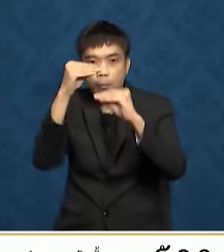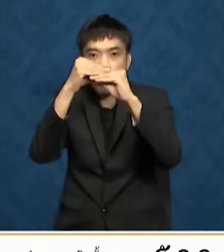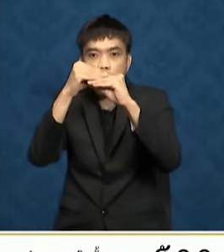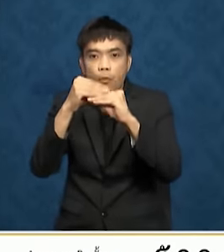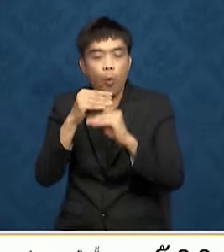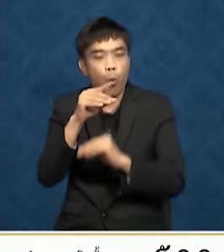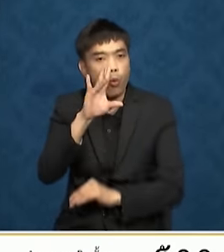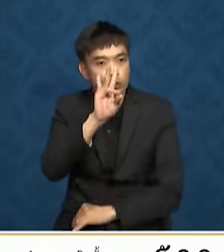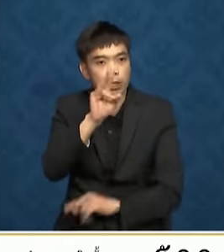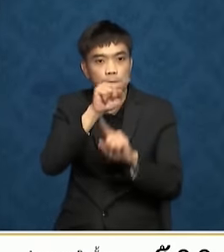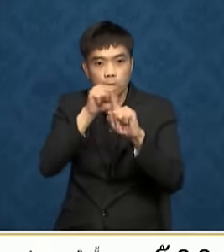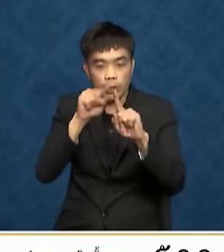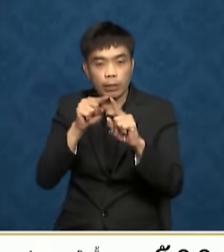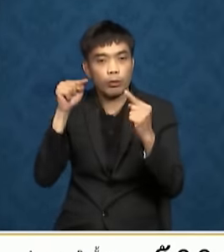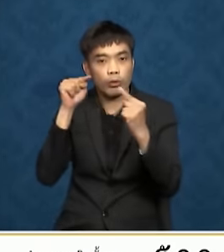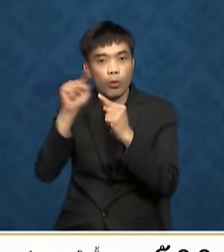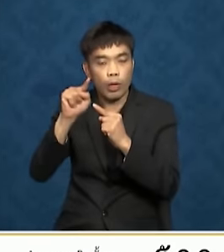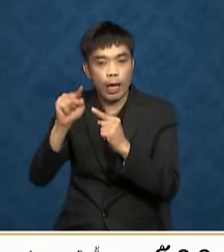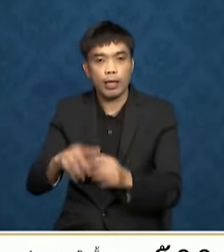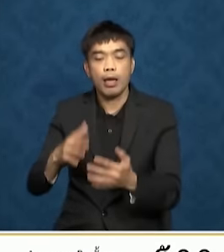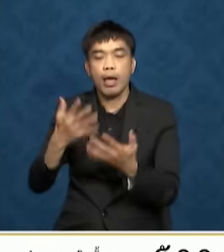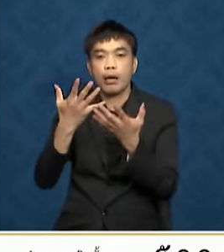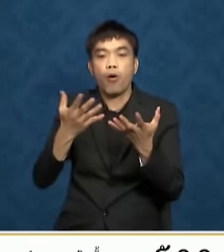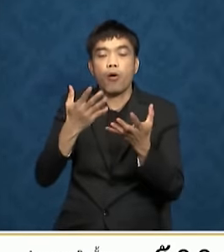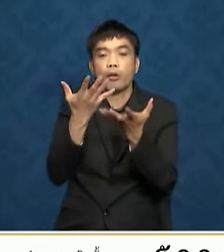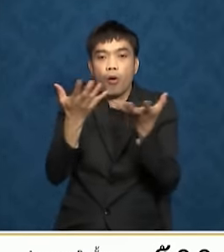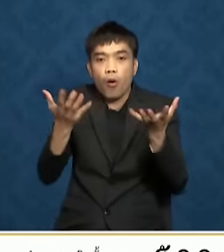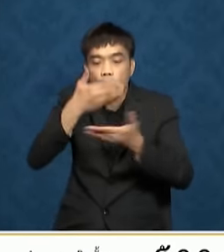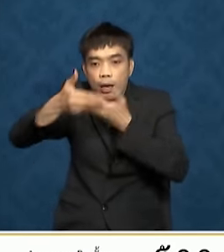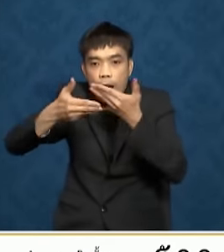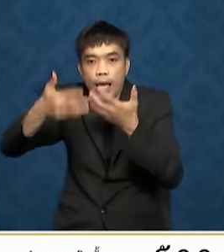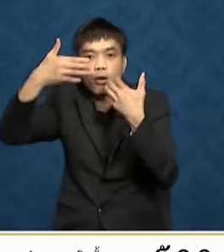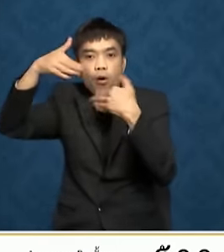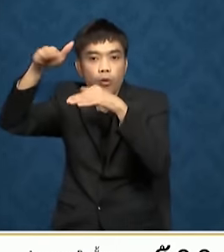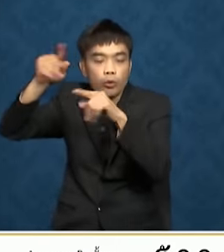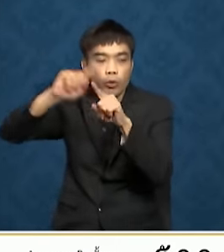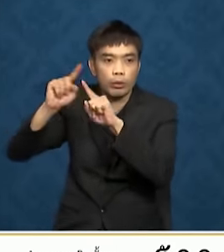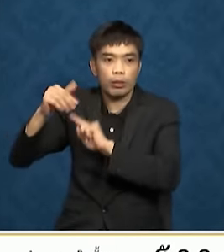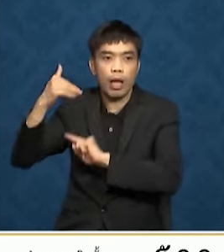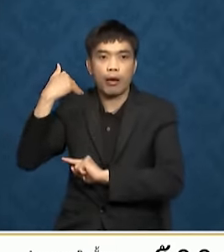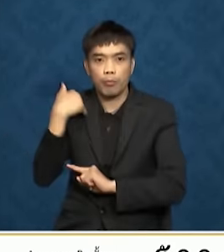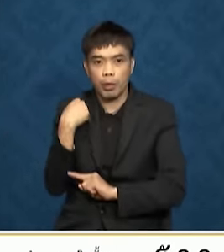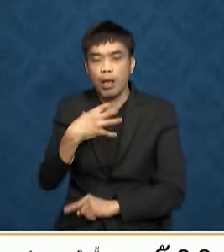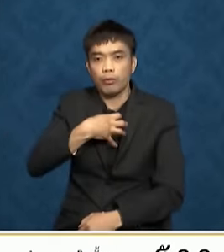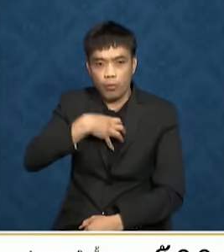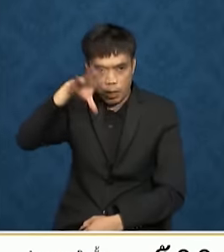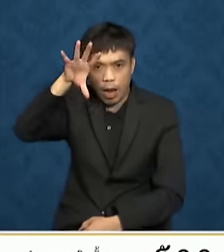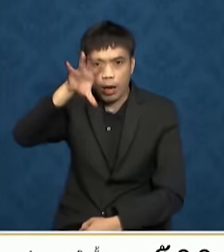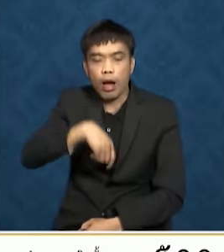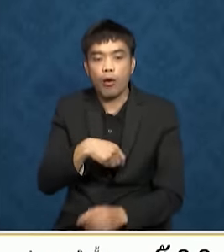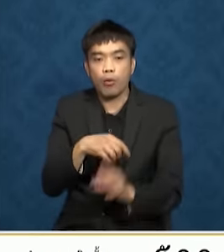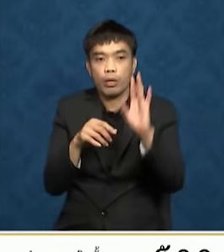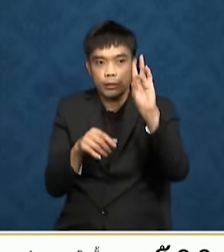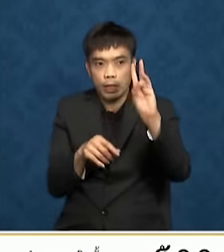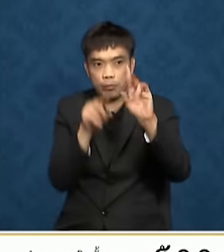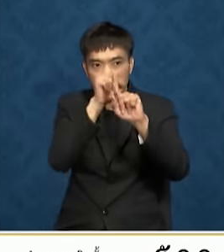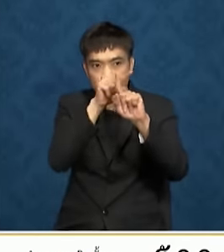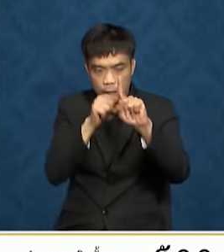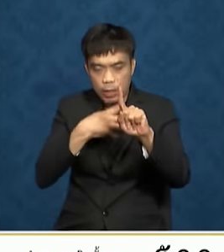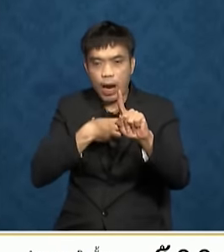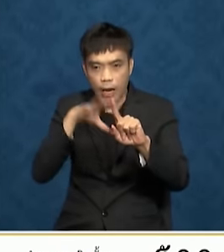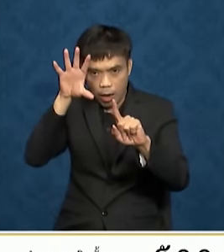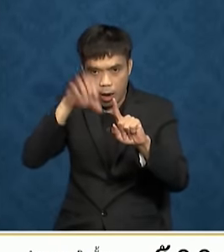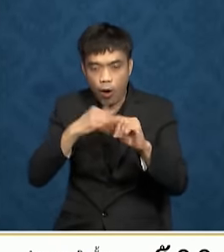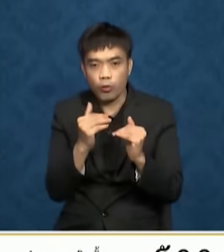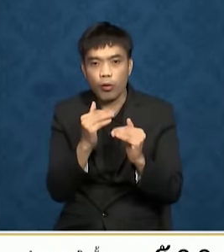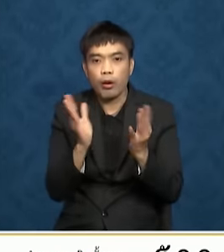ดินมันเป็นเรื่องของการต่อสู้กับการขาดูทางการค้าต่างหากที่ต้องการการกระตุ้นนะครับซึ่งก็ตรงกับคำพูด